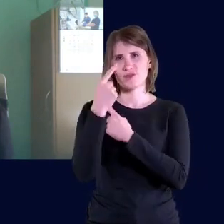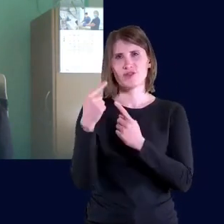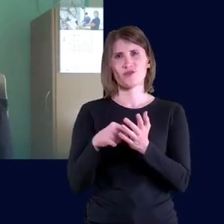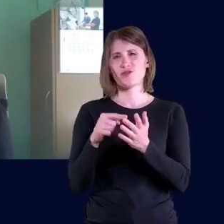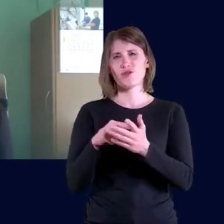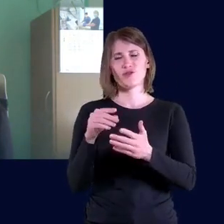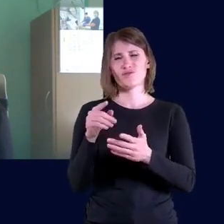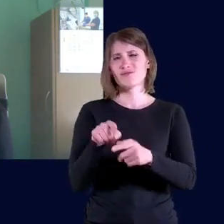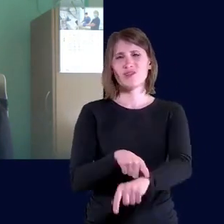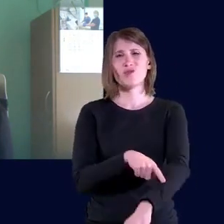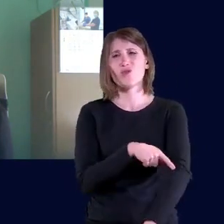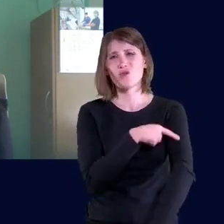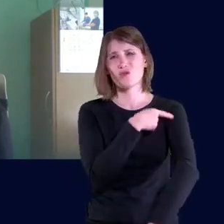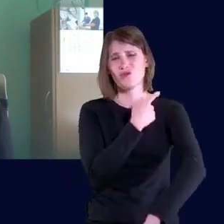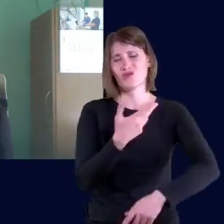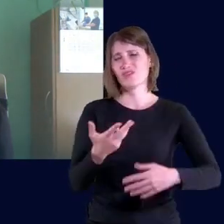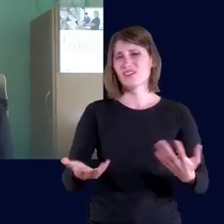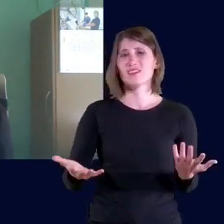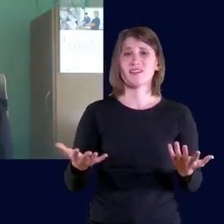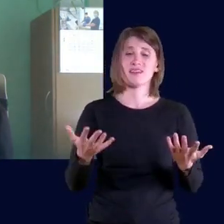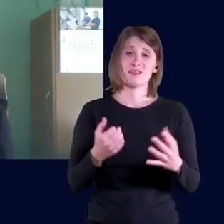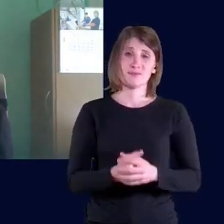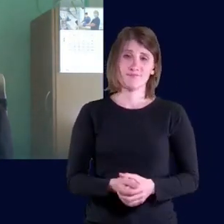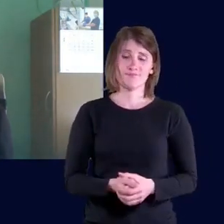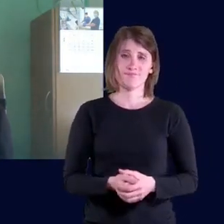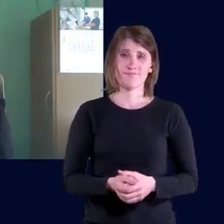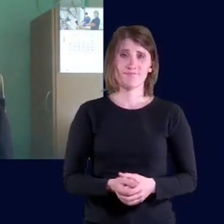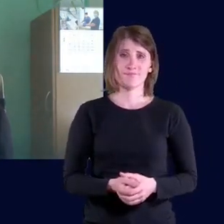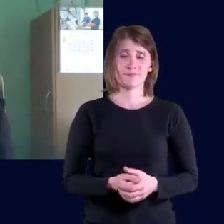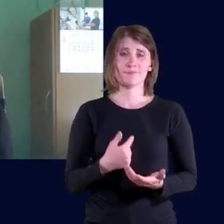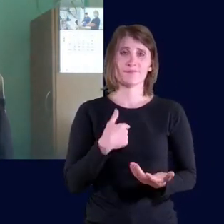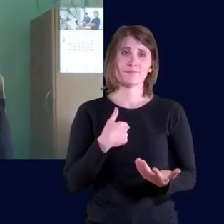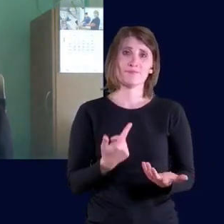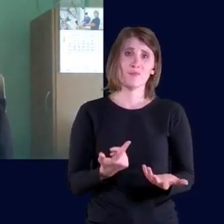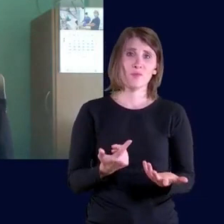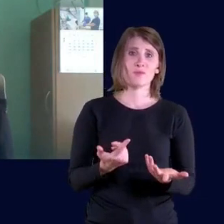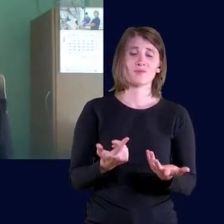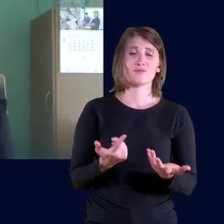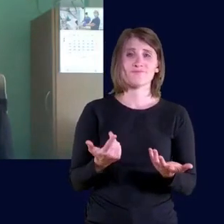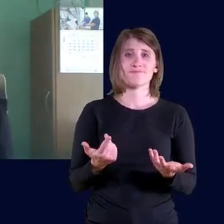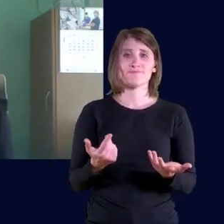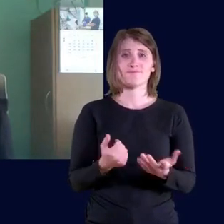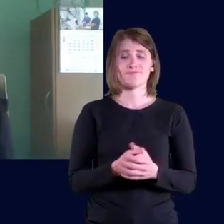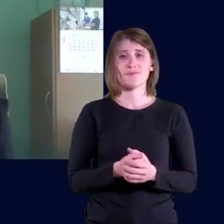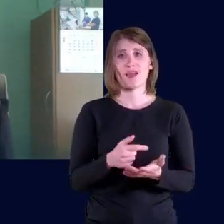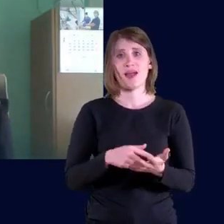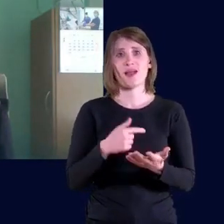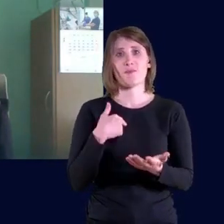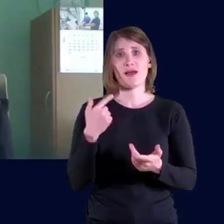za długi jest oczekiwanie natomiast no tak jak mówię chociażby są wytyczne planu s